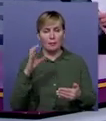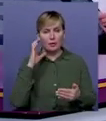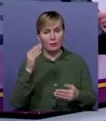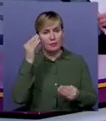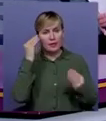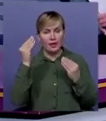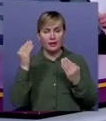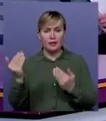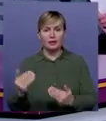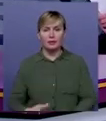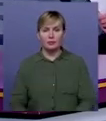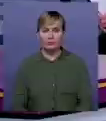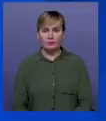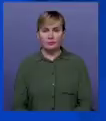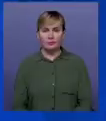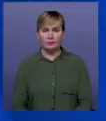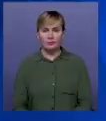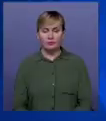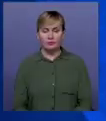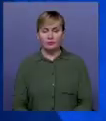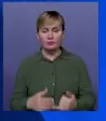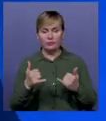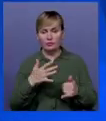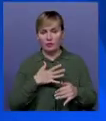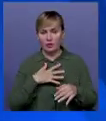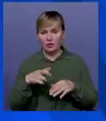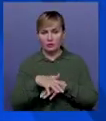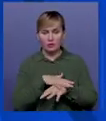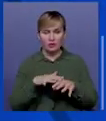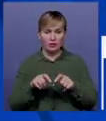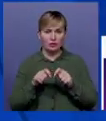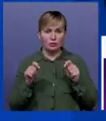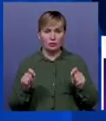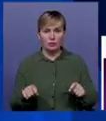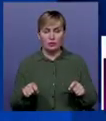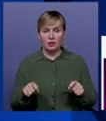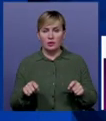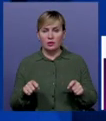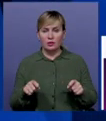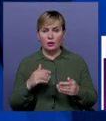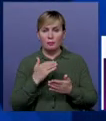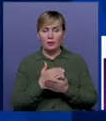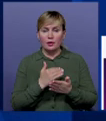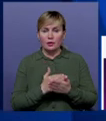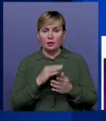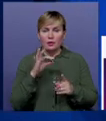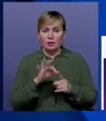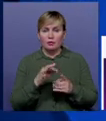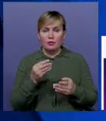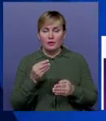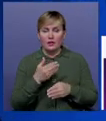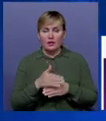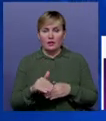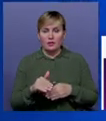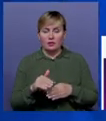мнение эксперта. Сейчас в нашей стране запускается программа целевого финансирования